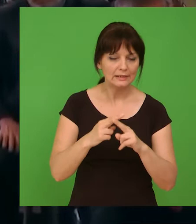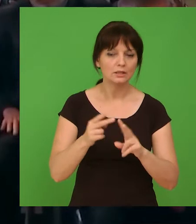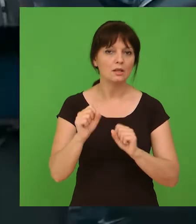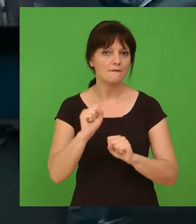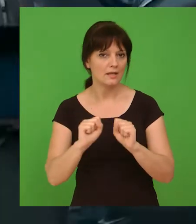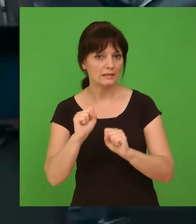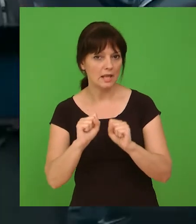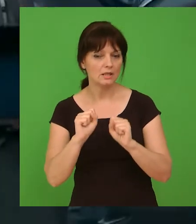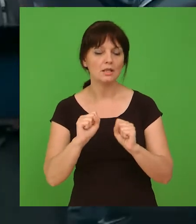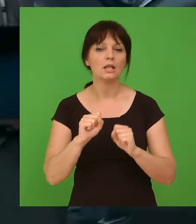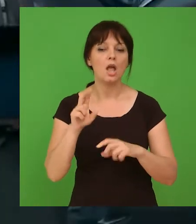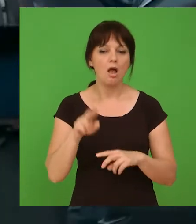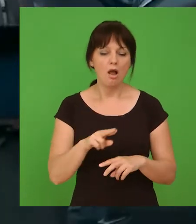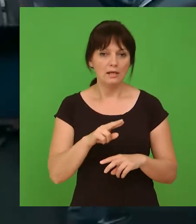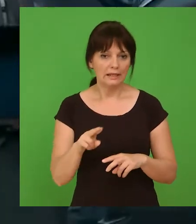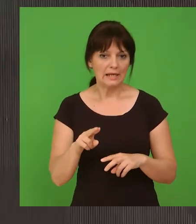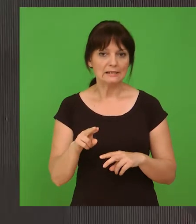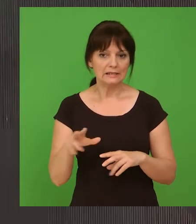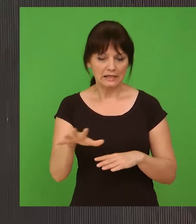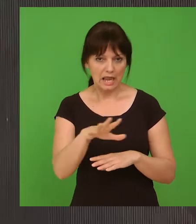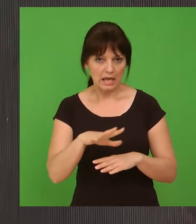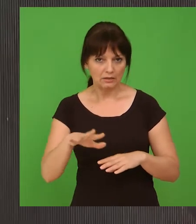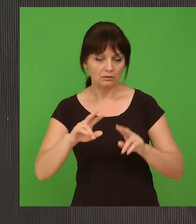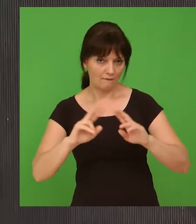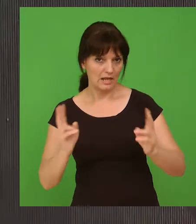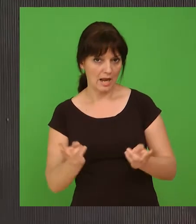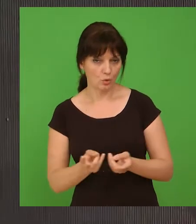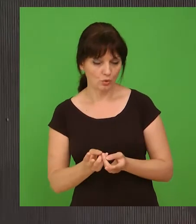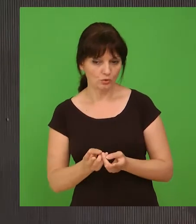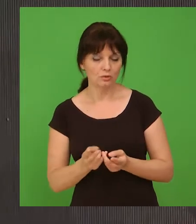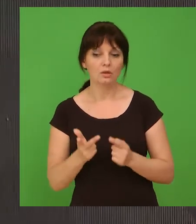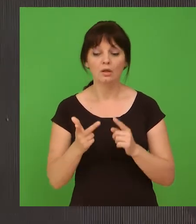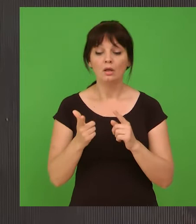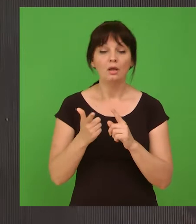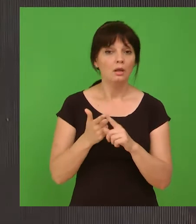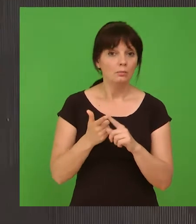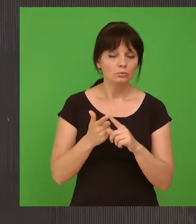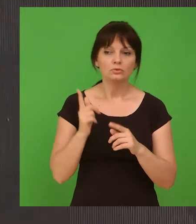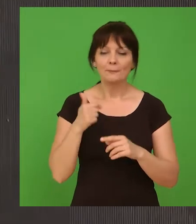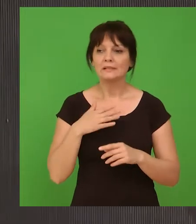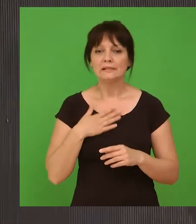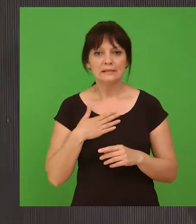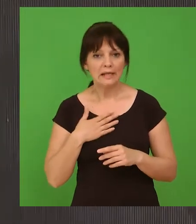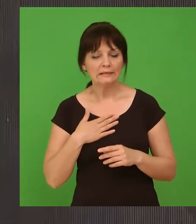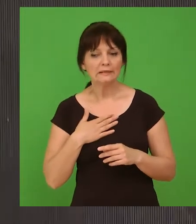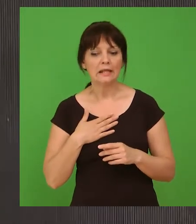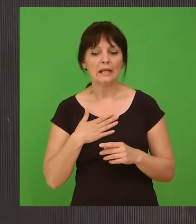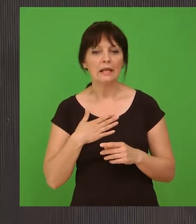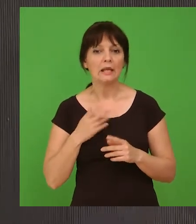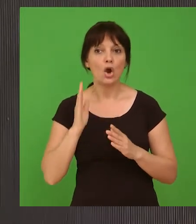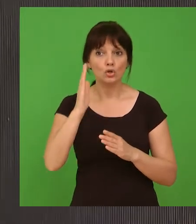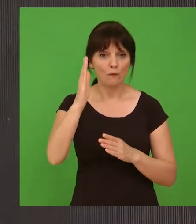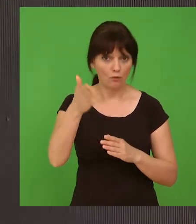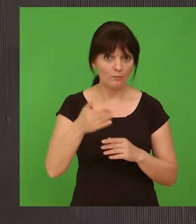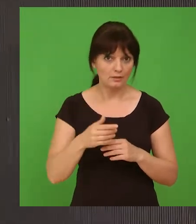védeni a keresztényeket szerte az egész világon, illetve hogy mit szeretne ebben a kérdésben a